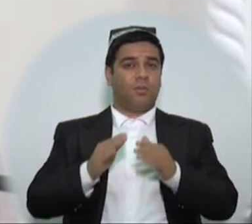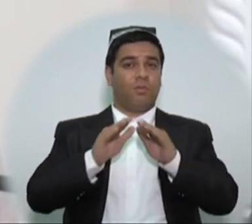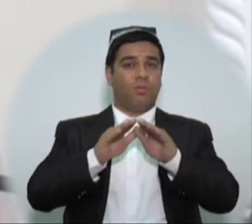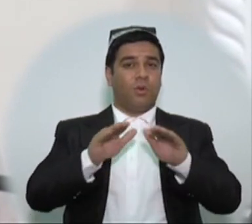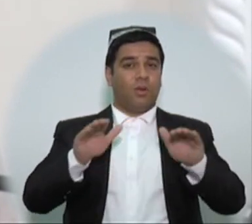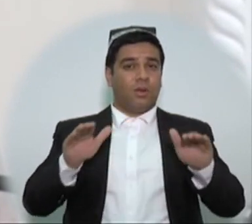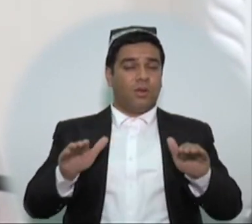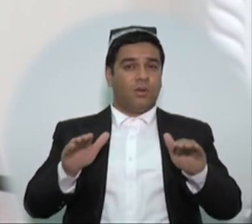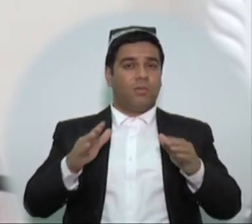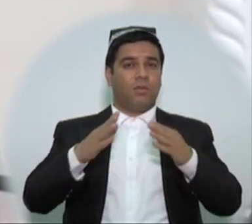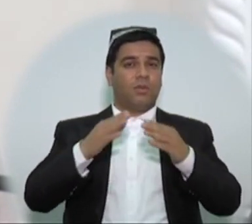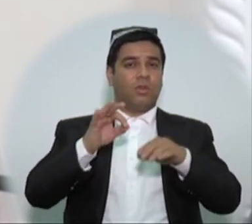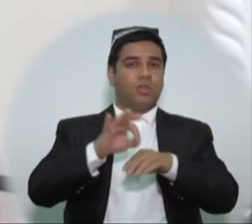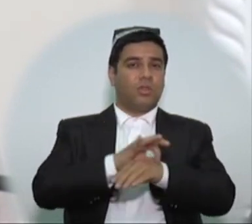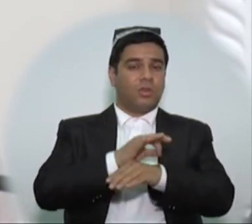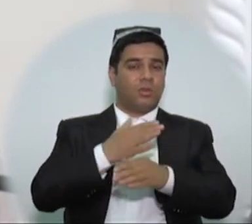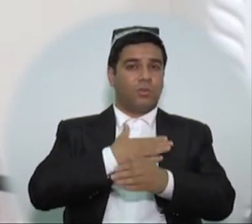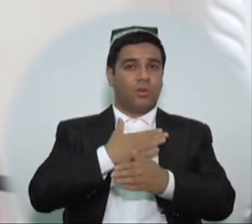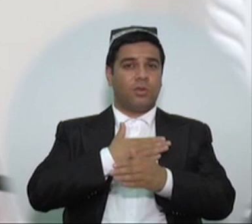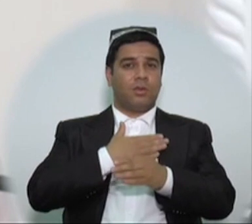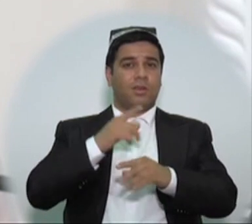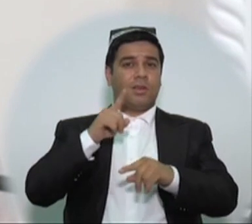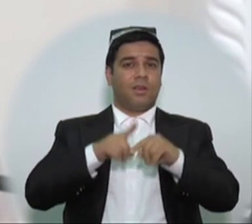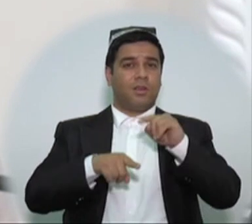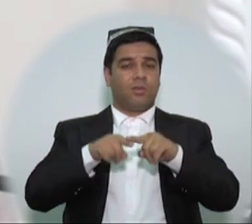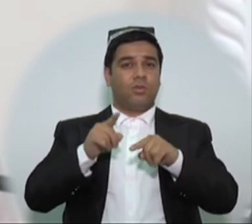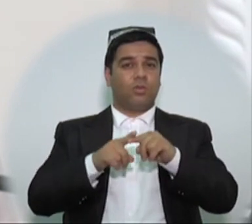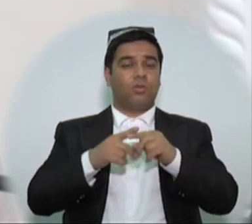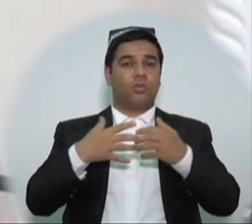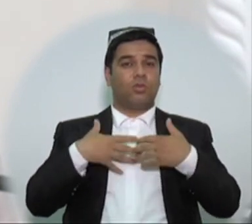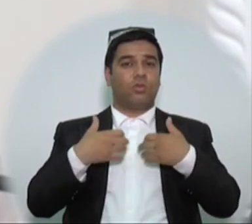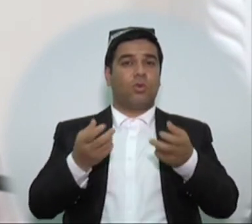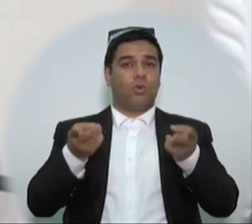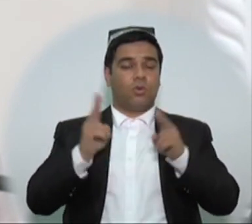Balalarım, ahli ayalım, yakınlarım sağ kalganıga şükür.